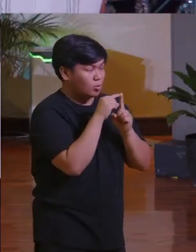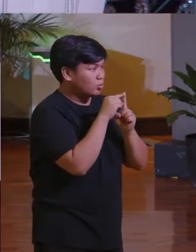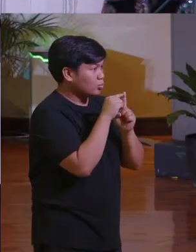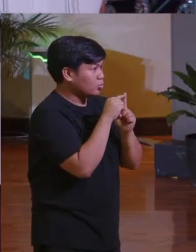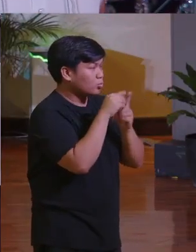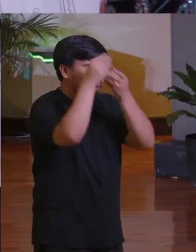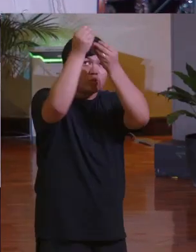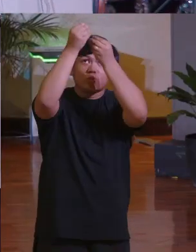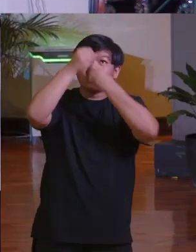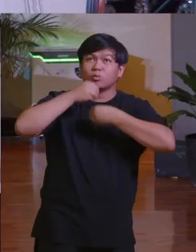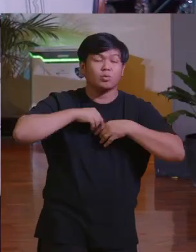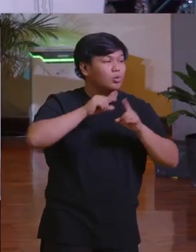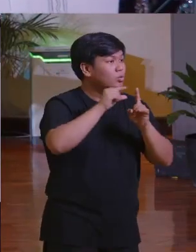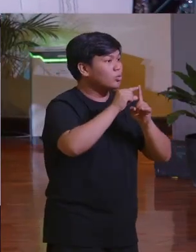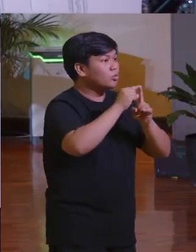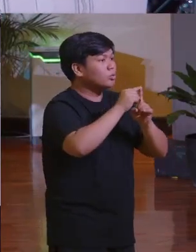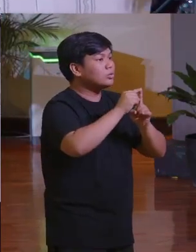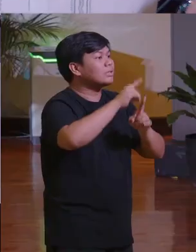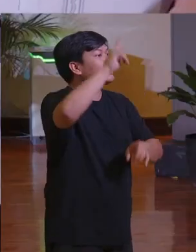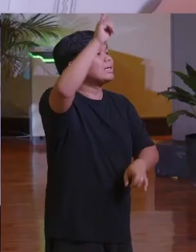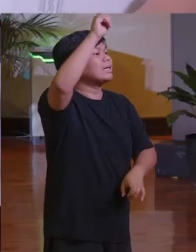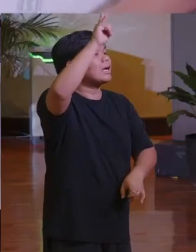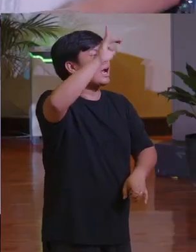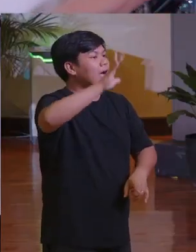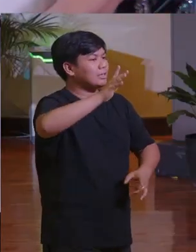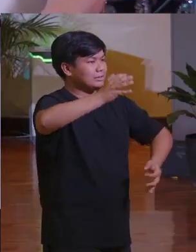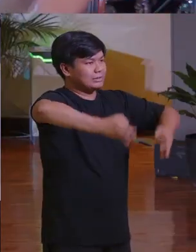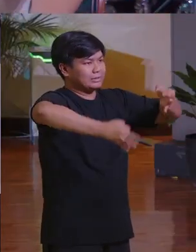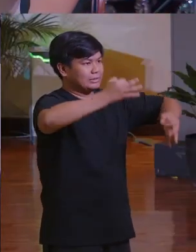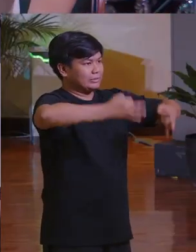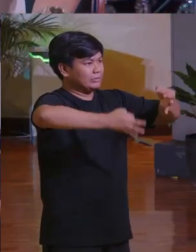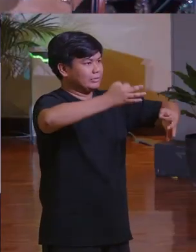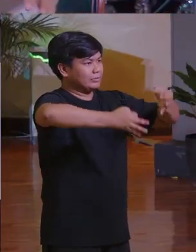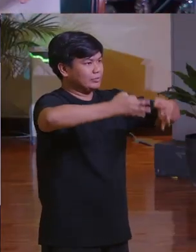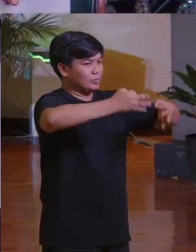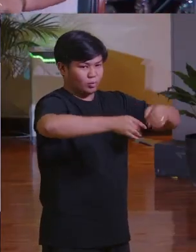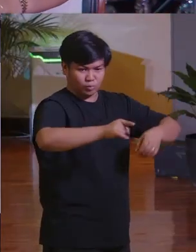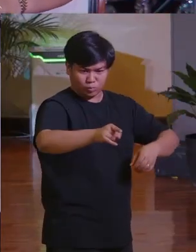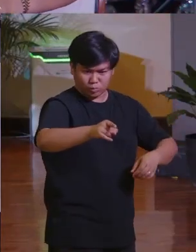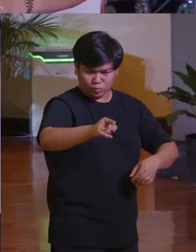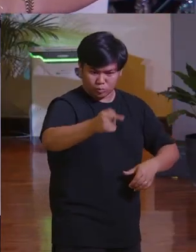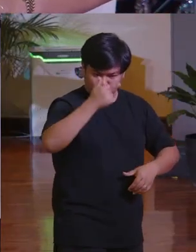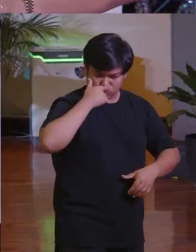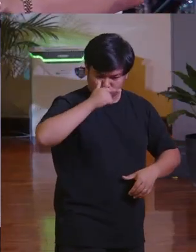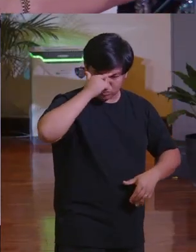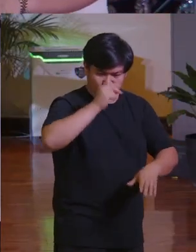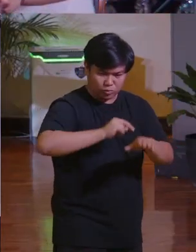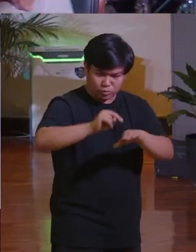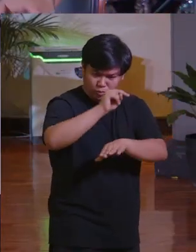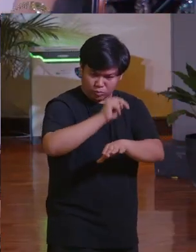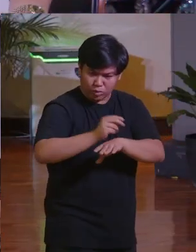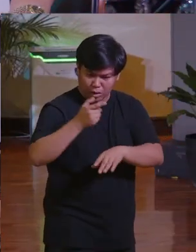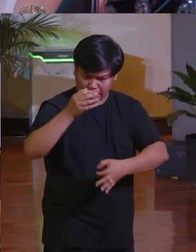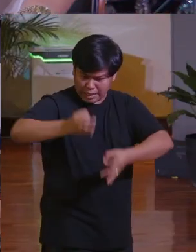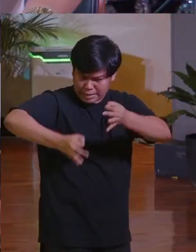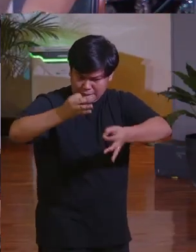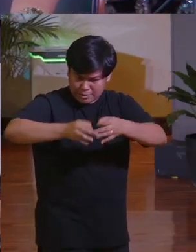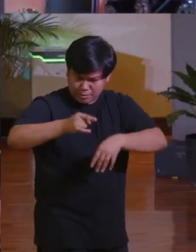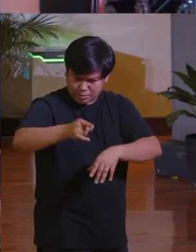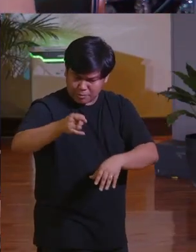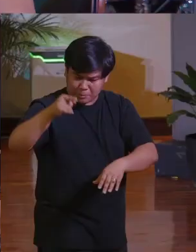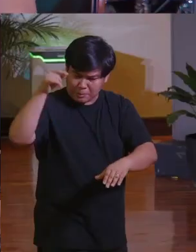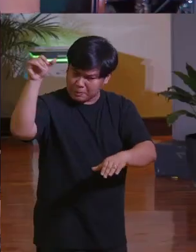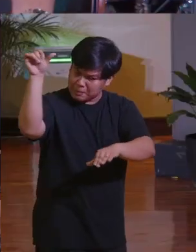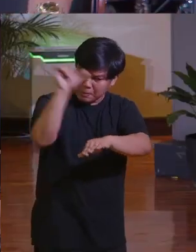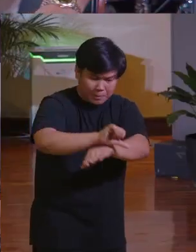usually is a word of judgment against the Gentile nations. Meron judgment sa